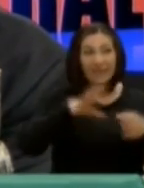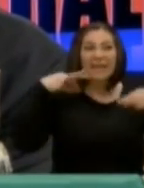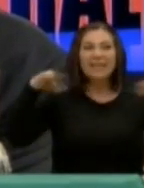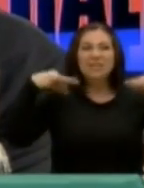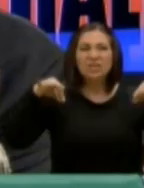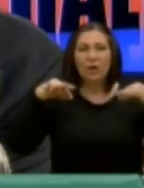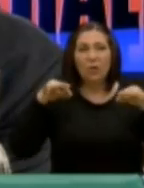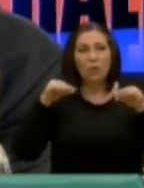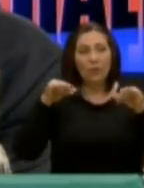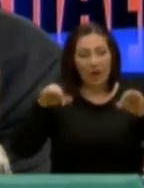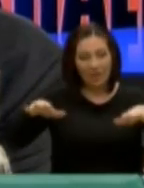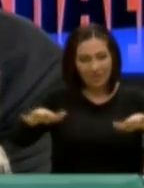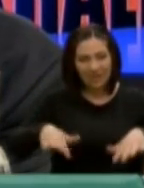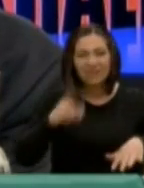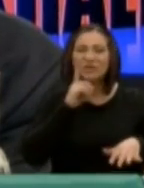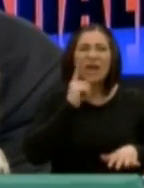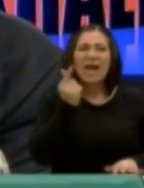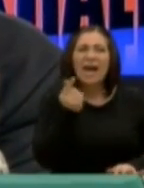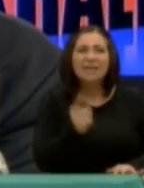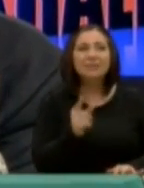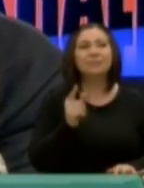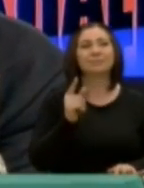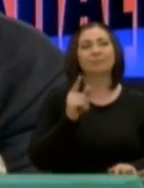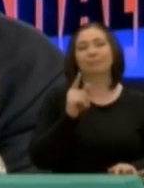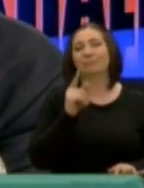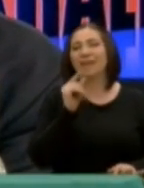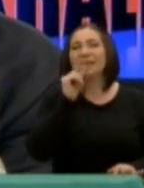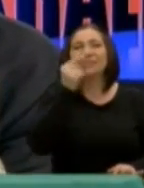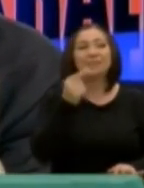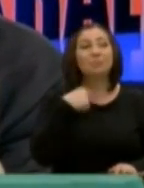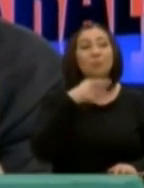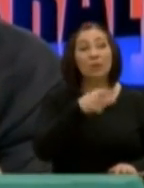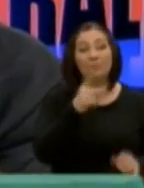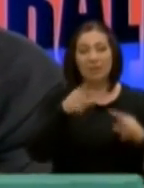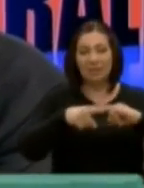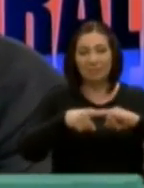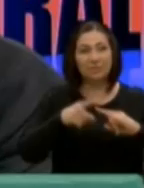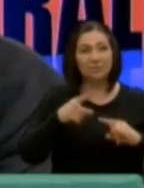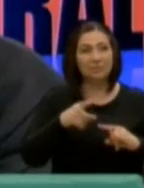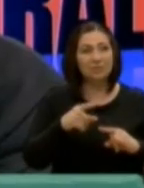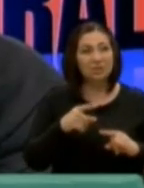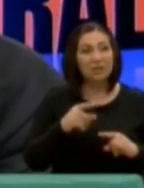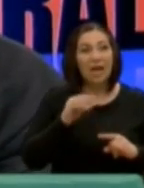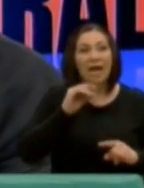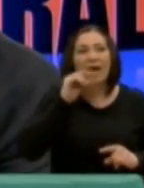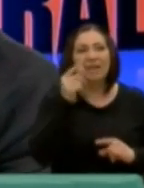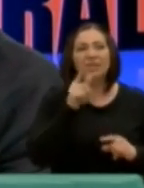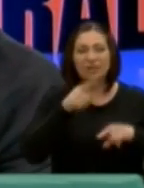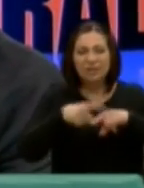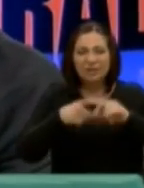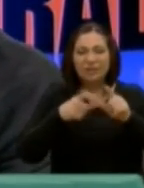yufka koyup da bir de şekeri de az verince hışdır baklava. Ve bir de kocaman tepsi bak bir kilo geliyor. Baklava hış mı der? Yirken hış